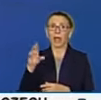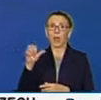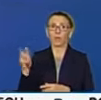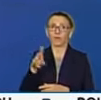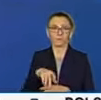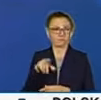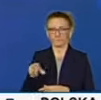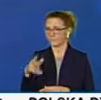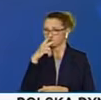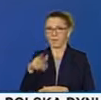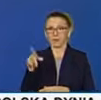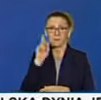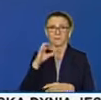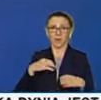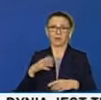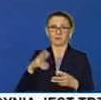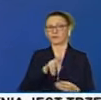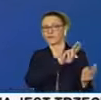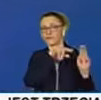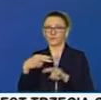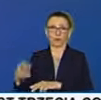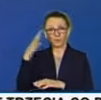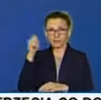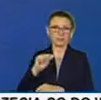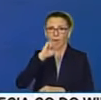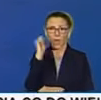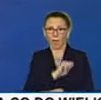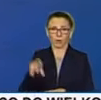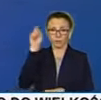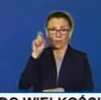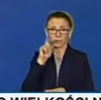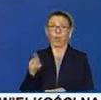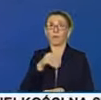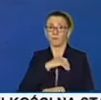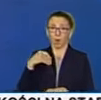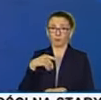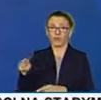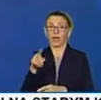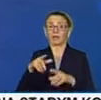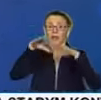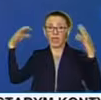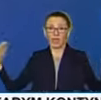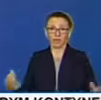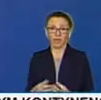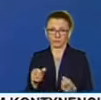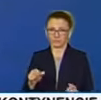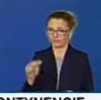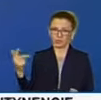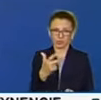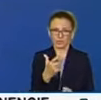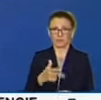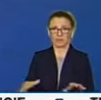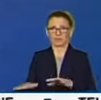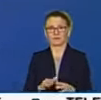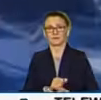tego niezwykłego okazu, właśnie wrócił z Mistrzostw Europy w Niemczech. Polska dynia jest trzecią co do wielkości na starym kontynencie. Jakub